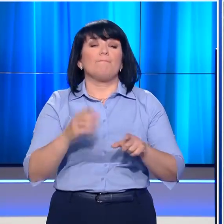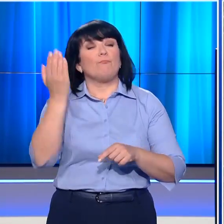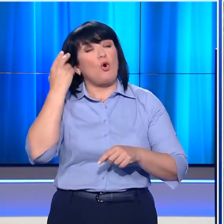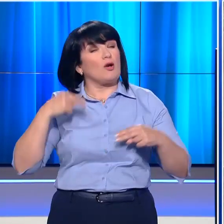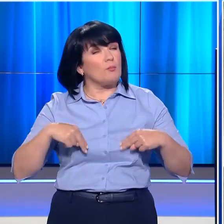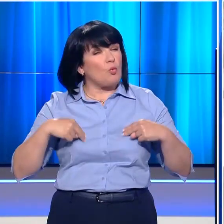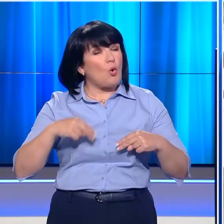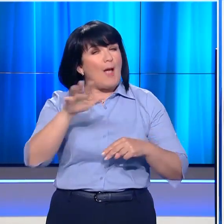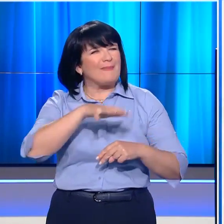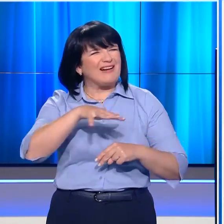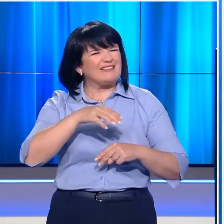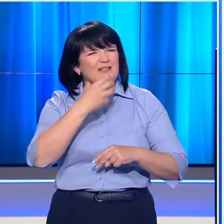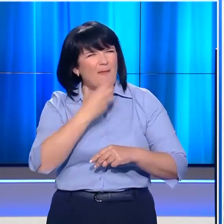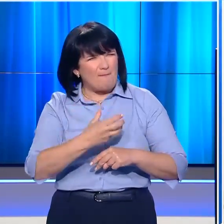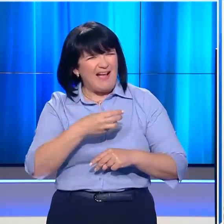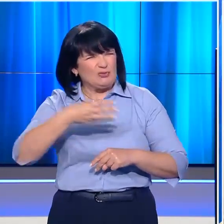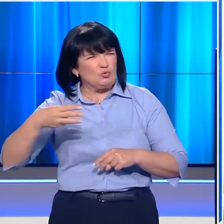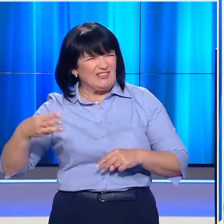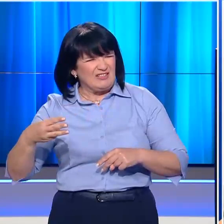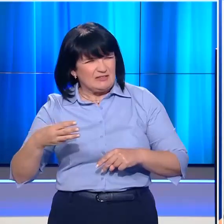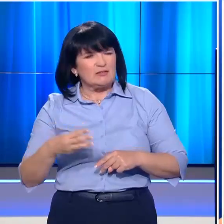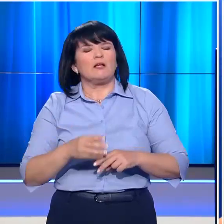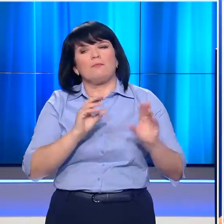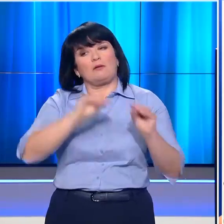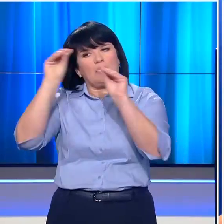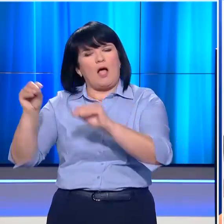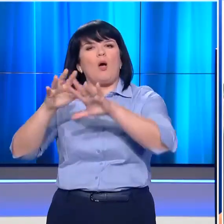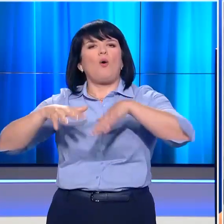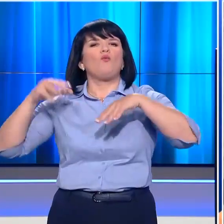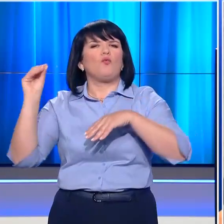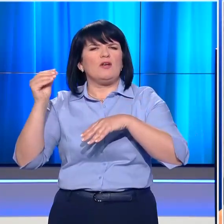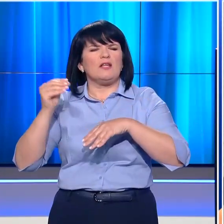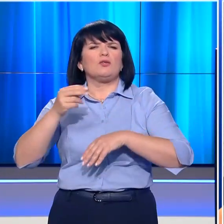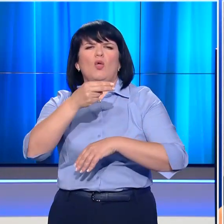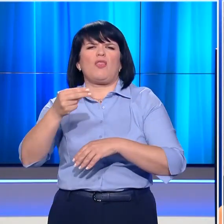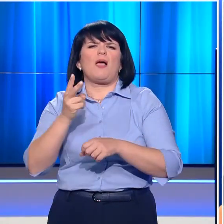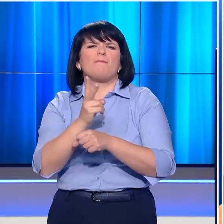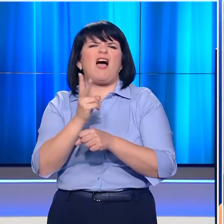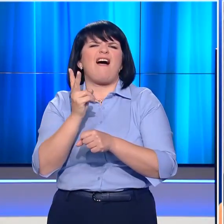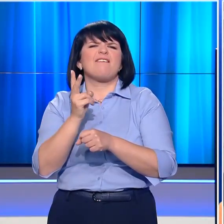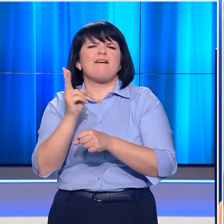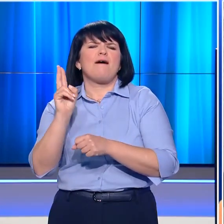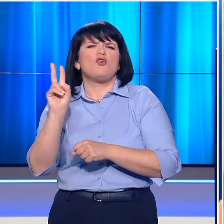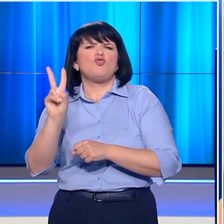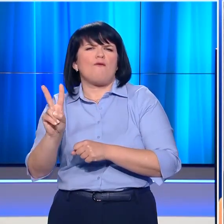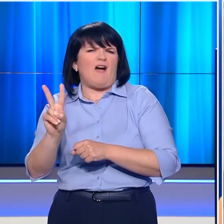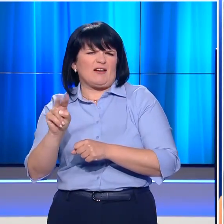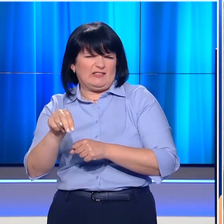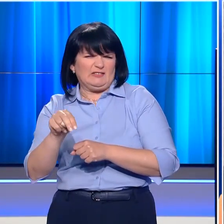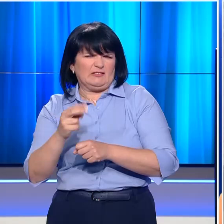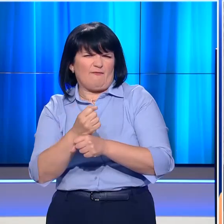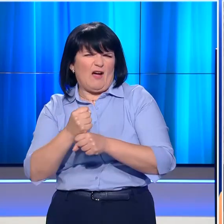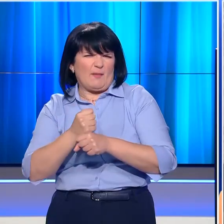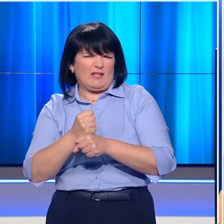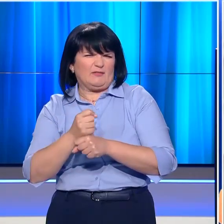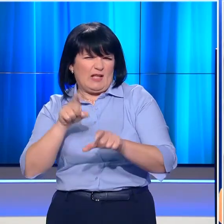πρώην Υπουργό Νίκο Παπά, που διαβιβάστηκε από την προανακριτική της Βουλής για την υπόθεση της Νοβάρτης. Στα χέρια του εισαγγελικού λειτουργού βρίσκεται